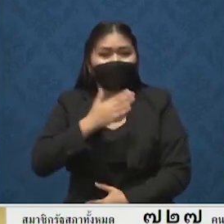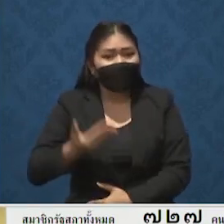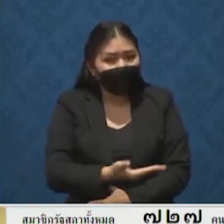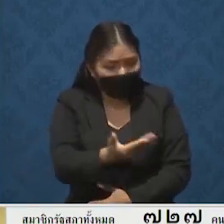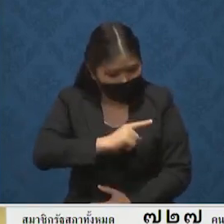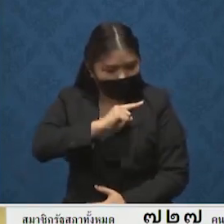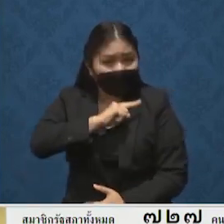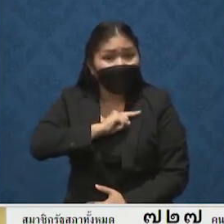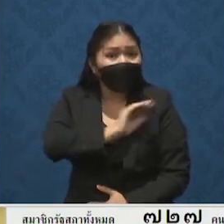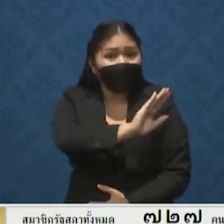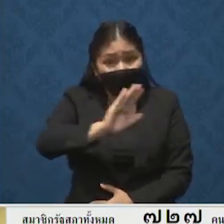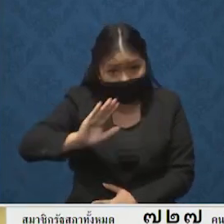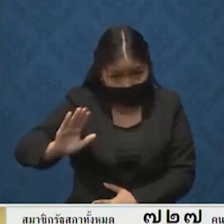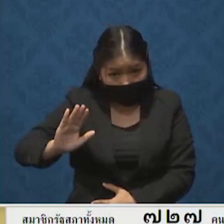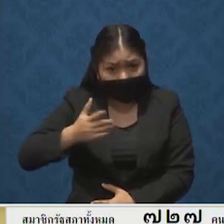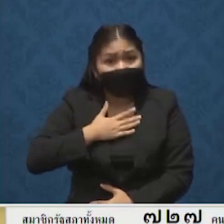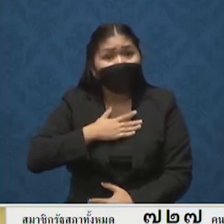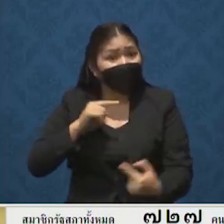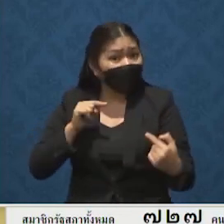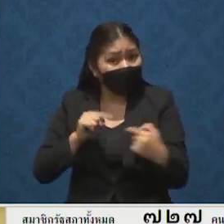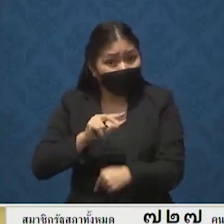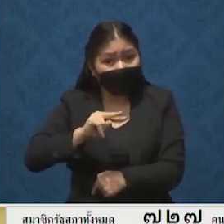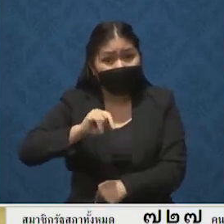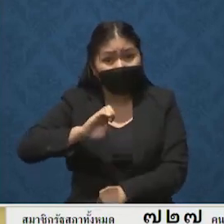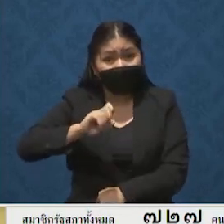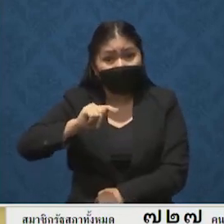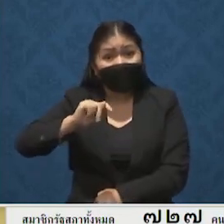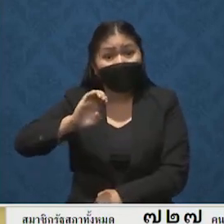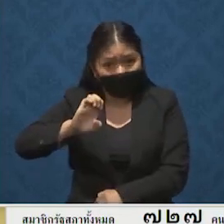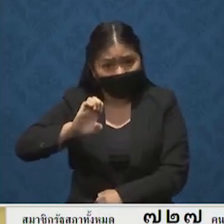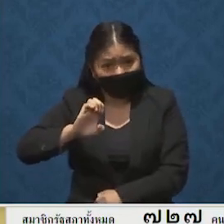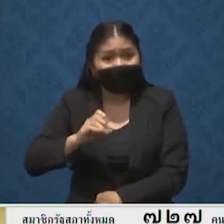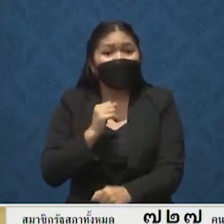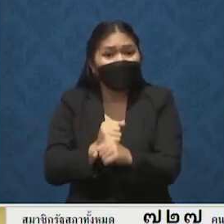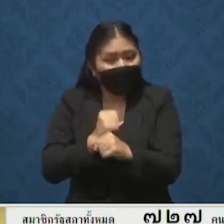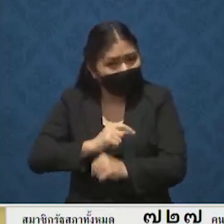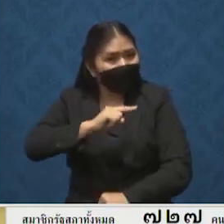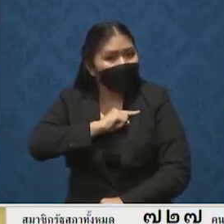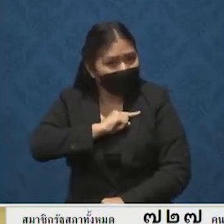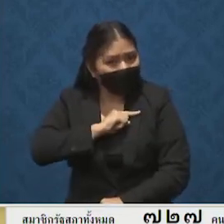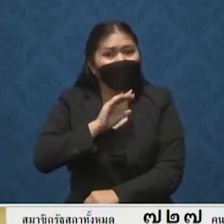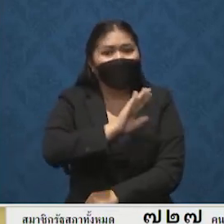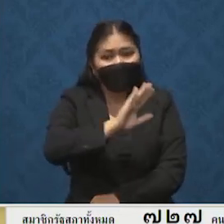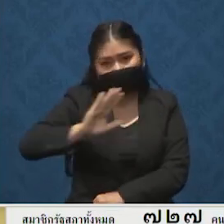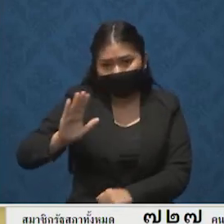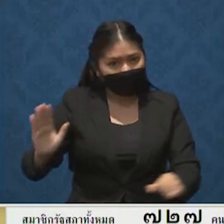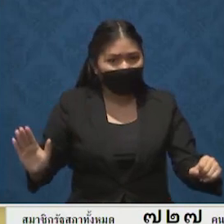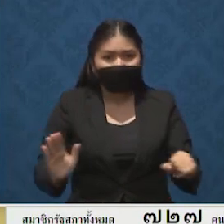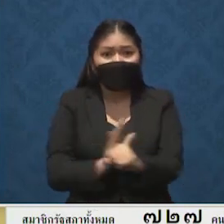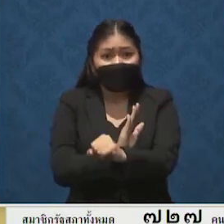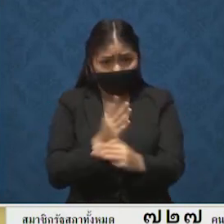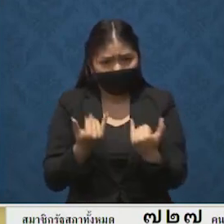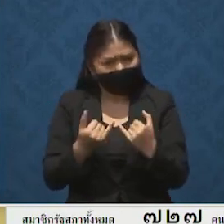วนเราเป็นฝ่ายนิติบัญญัติแล้วก็เราต้องทำหน้าที่ในฐานะฝ่ายนิติบัญญัติให้ครบถ้วนวันนี้คือวันสุดท้